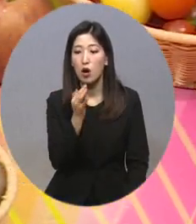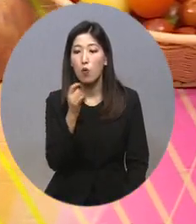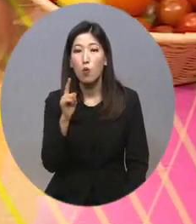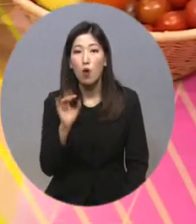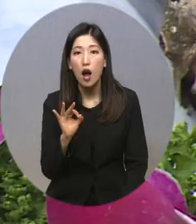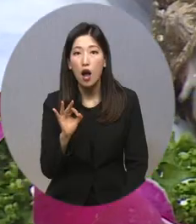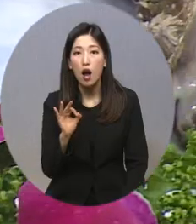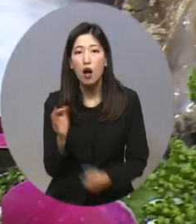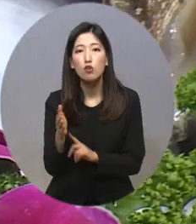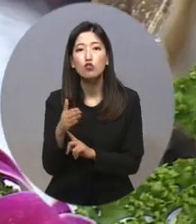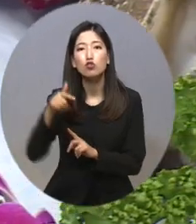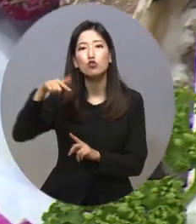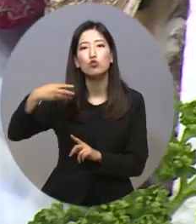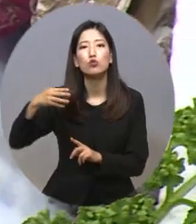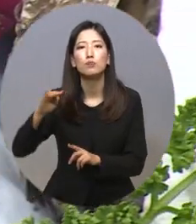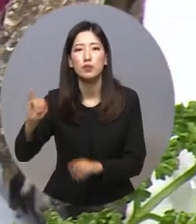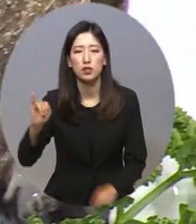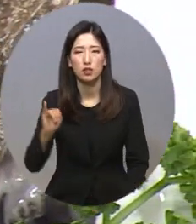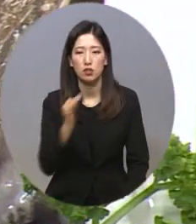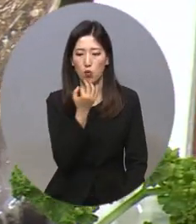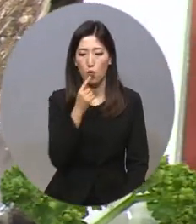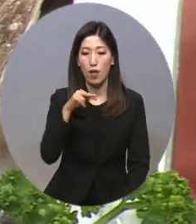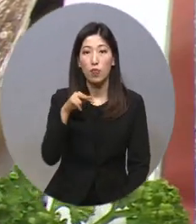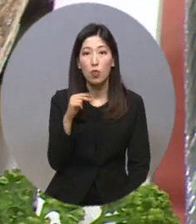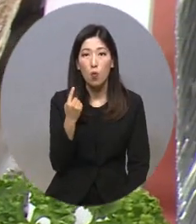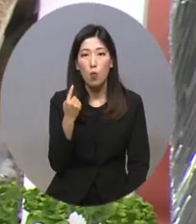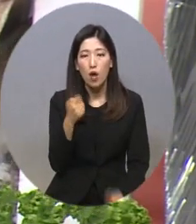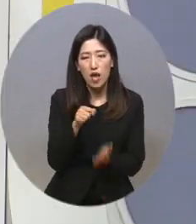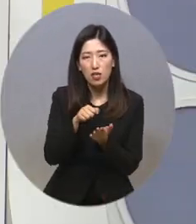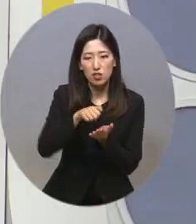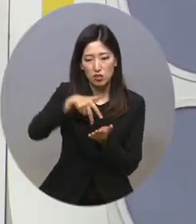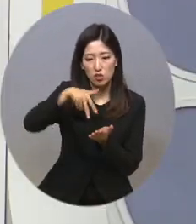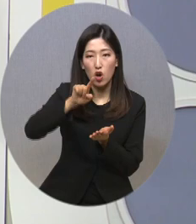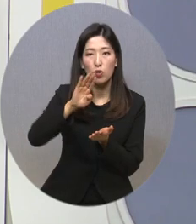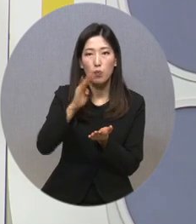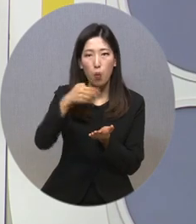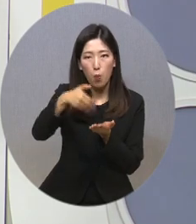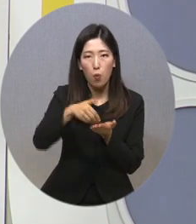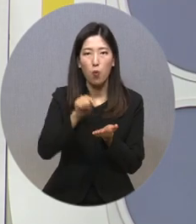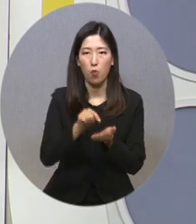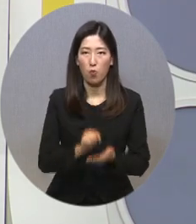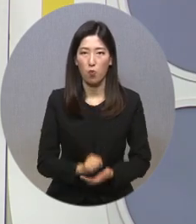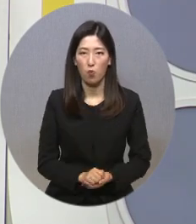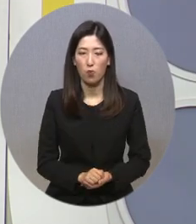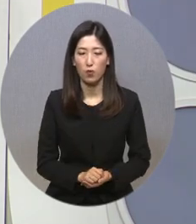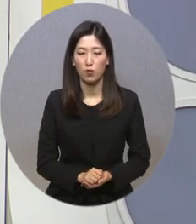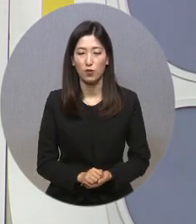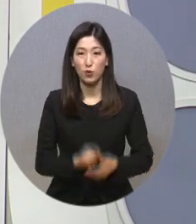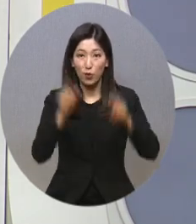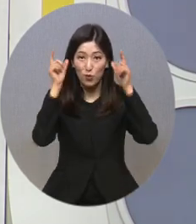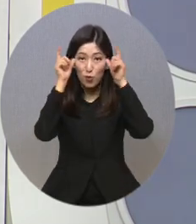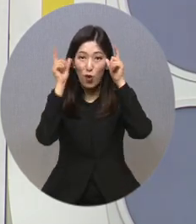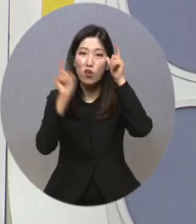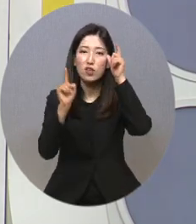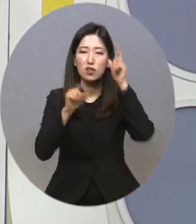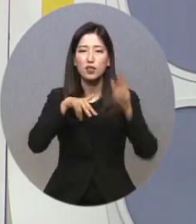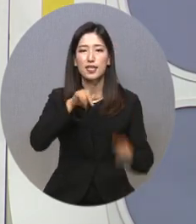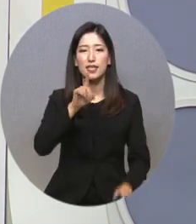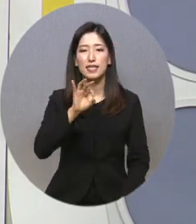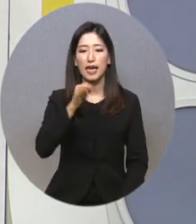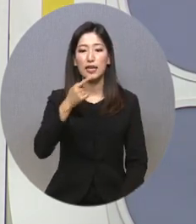굴배, 또 안도의 뭐 전복이 있고요. 그 다음에 축산물로는 네. 장 같은